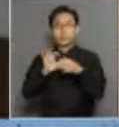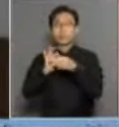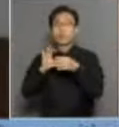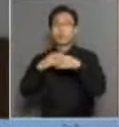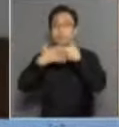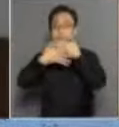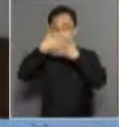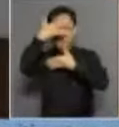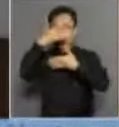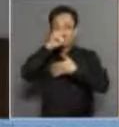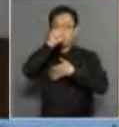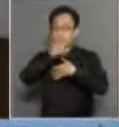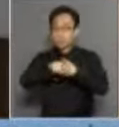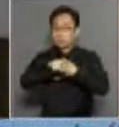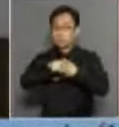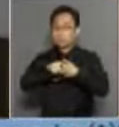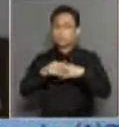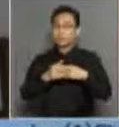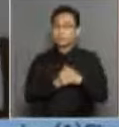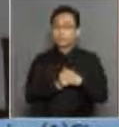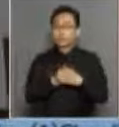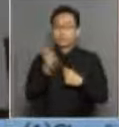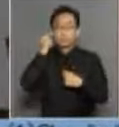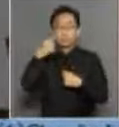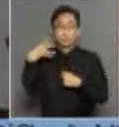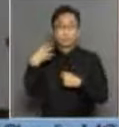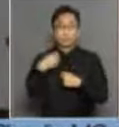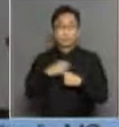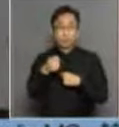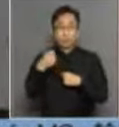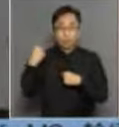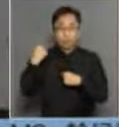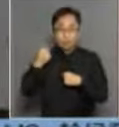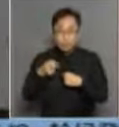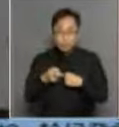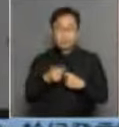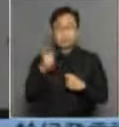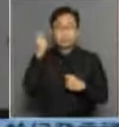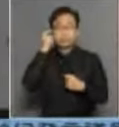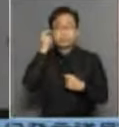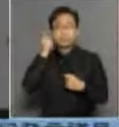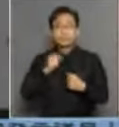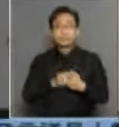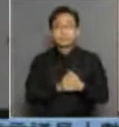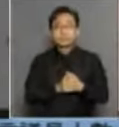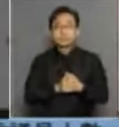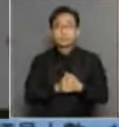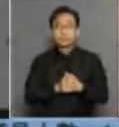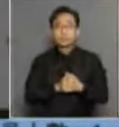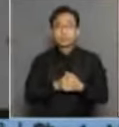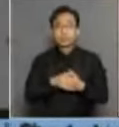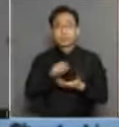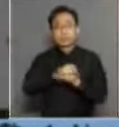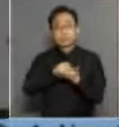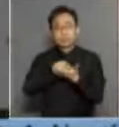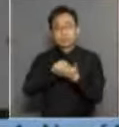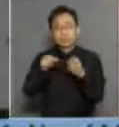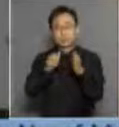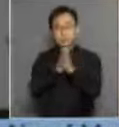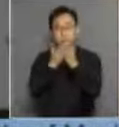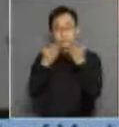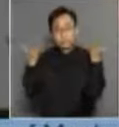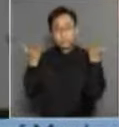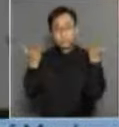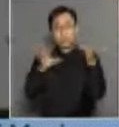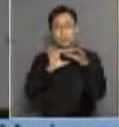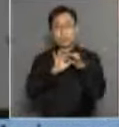佢強項啦，係咪？大家都知道啦，眾所周知係嘛？佢發表文章講房屋問題，而家佢講